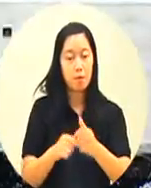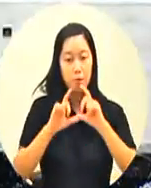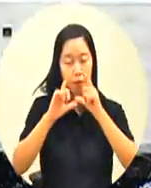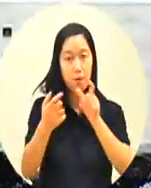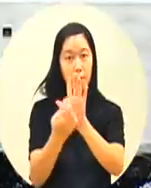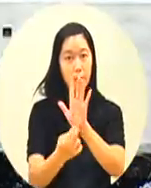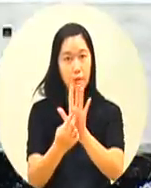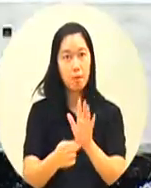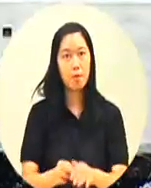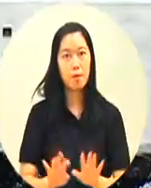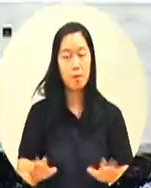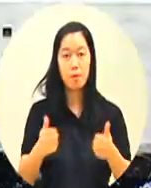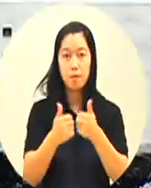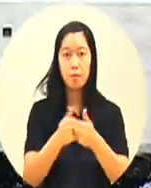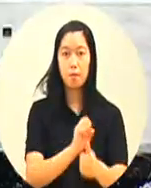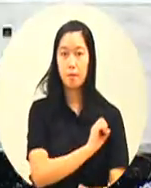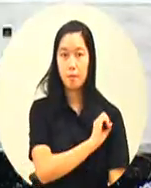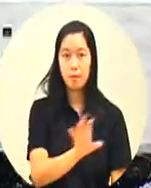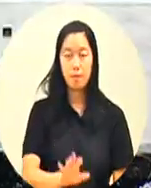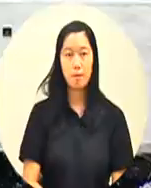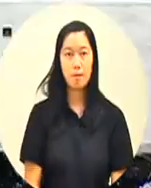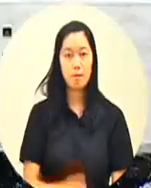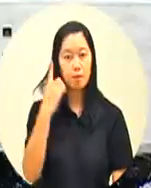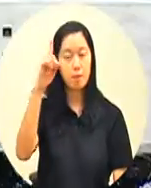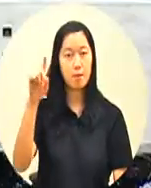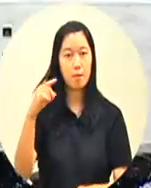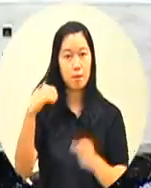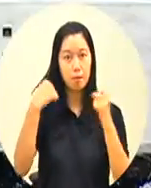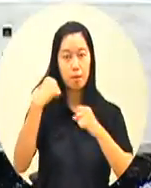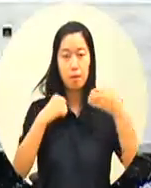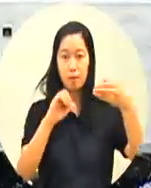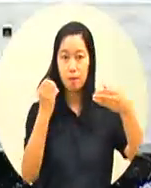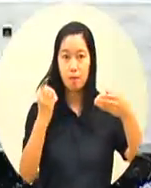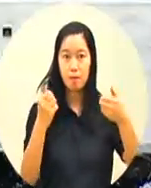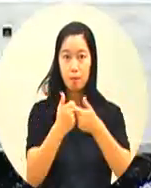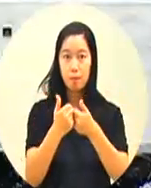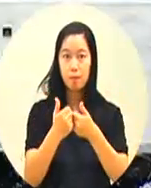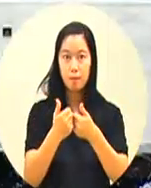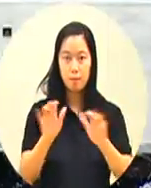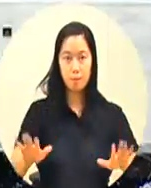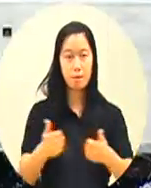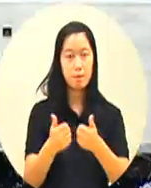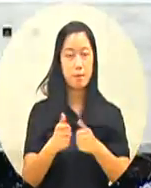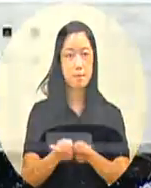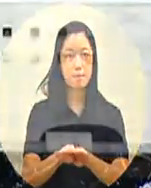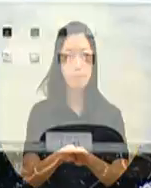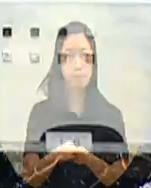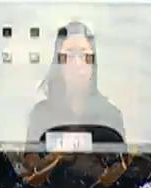好，今天会议到此结束，明天上午9点继续开会，散会。